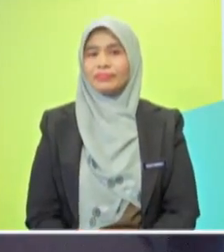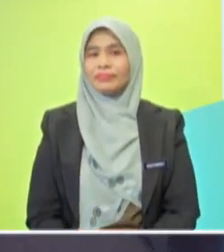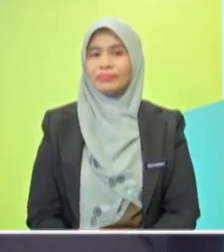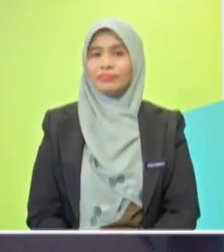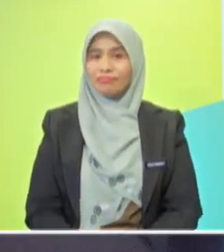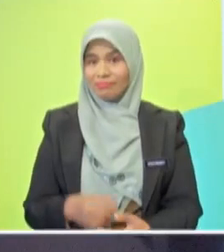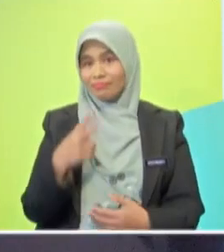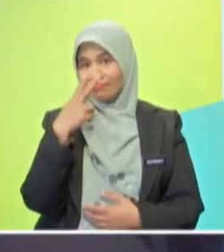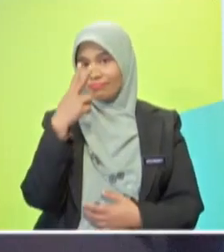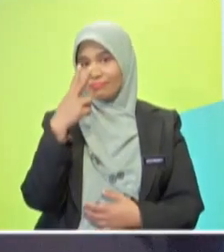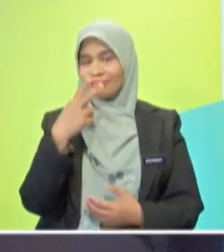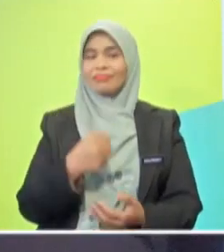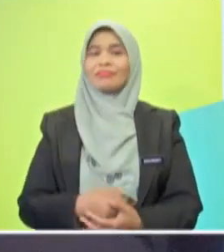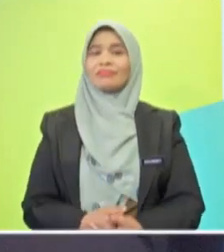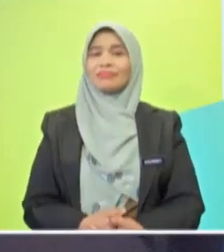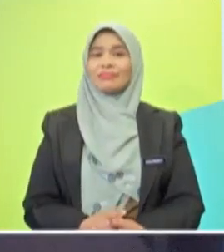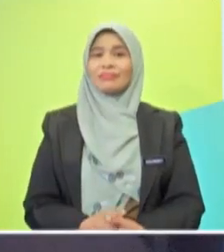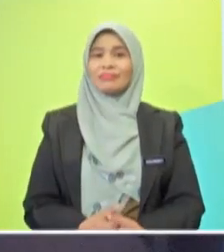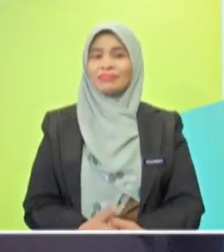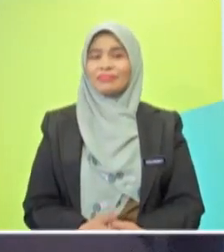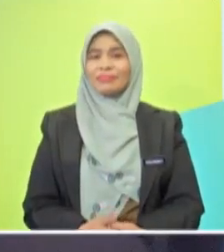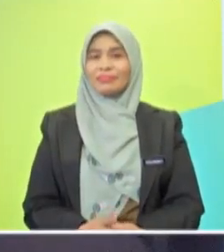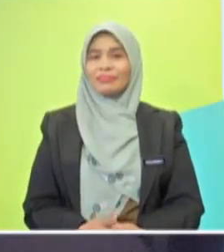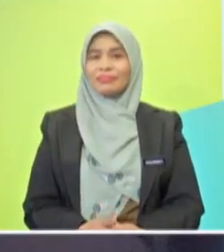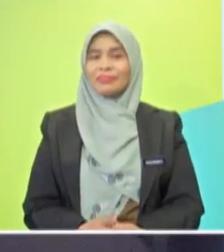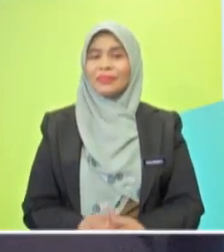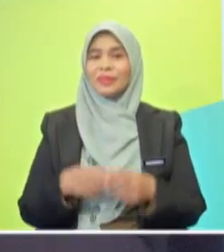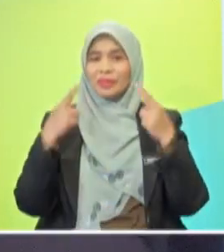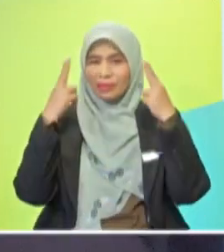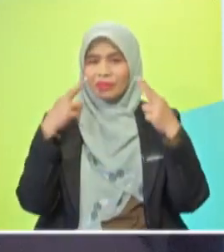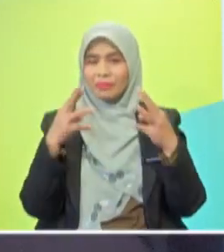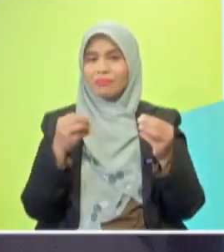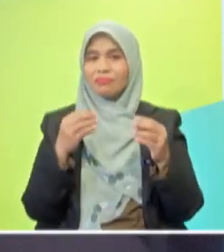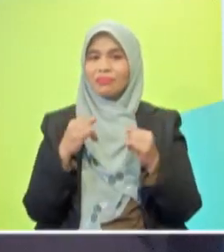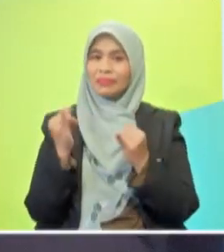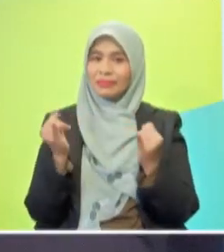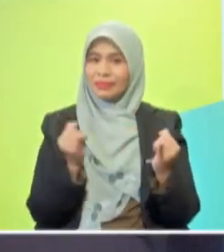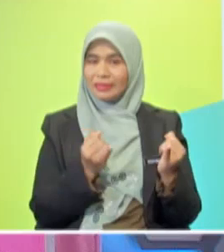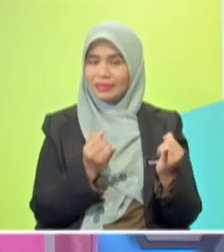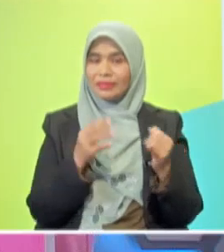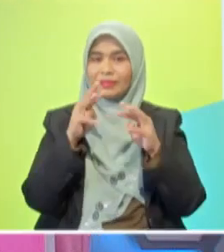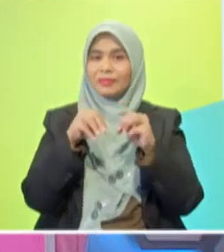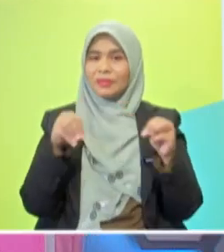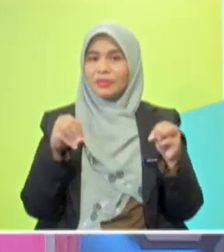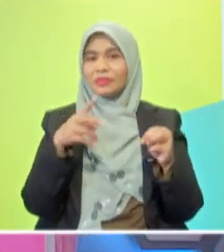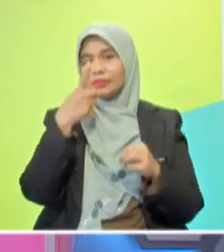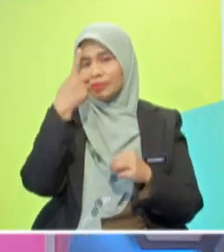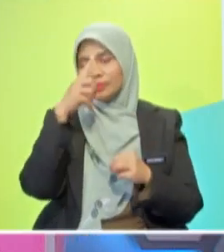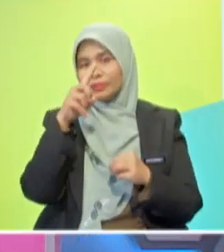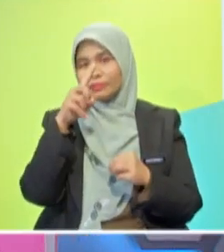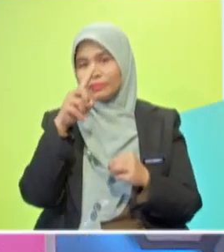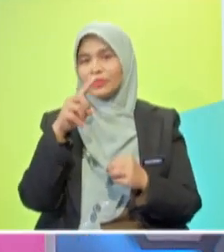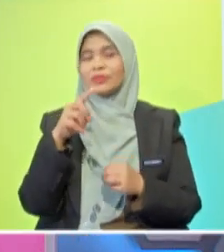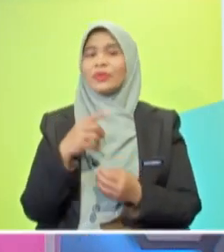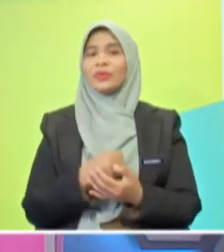keluar pun Ustazah ya. Okey, silakan. Ustazah ingin menjemput murid kita adik